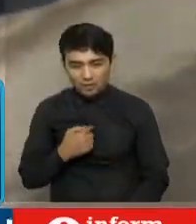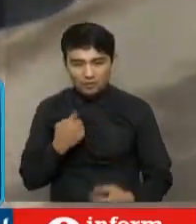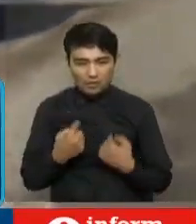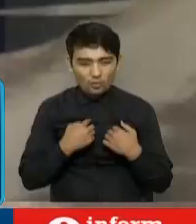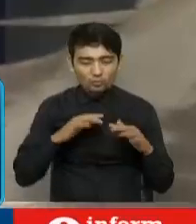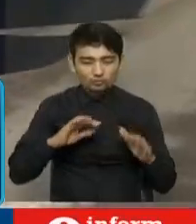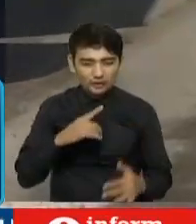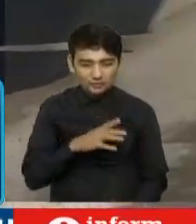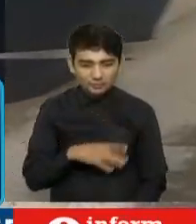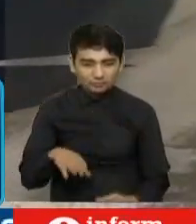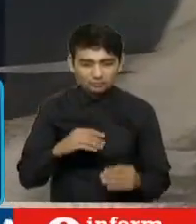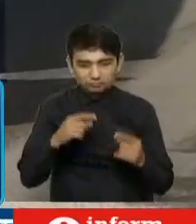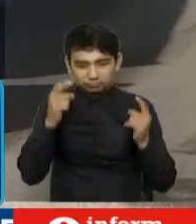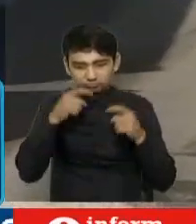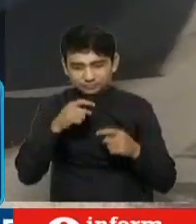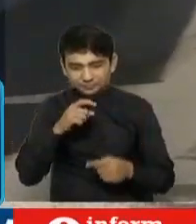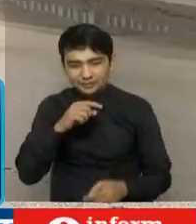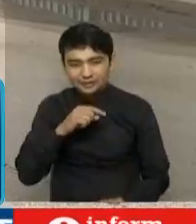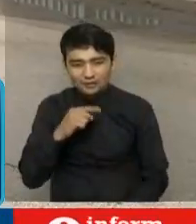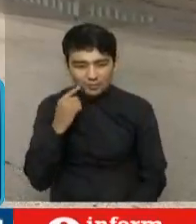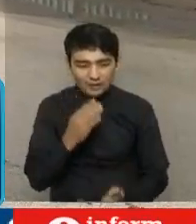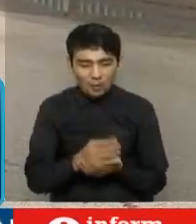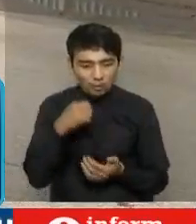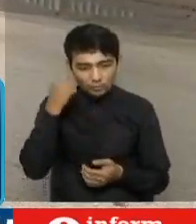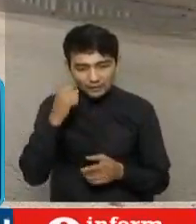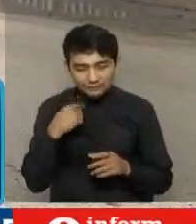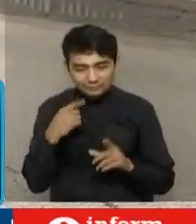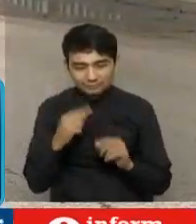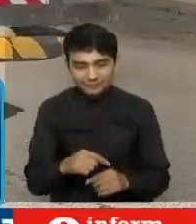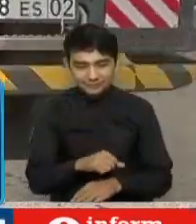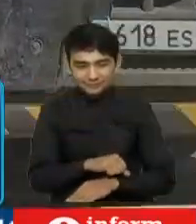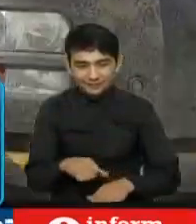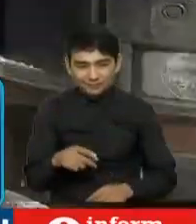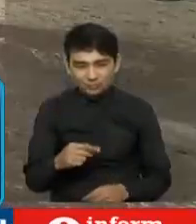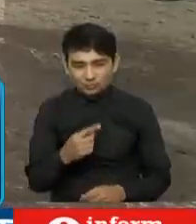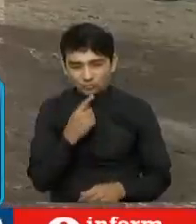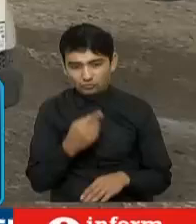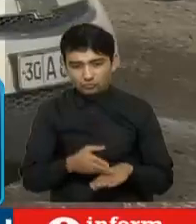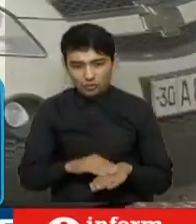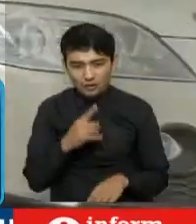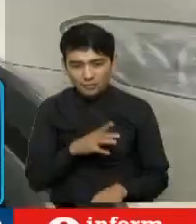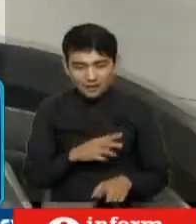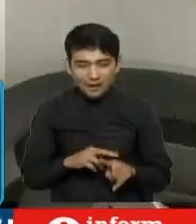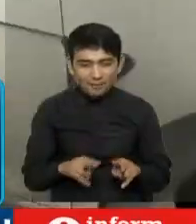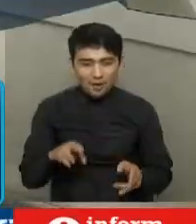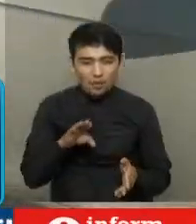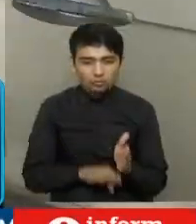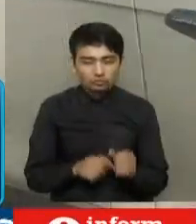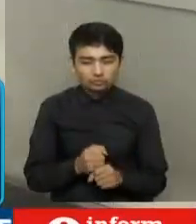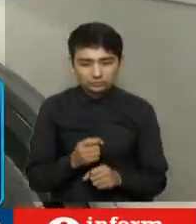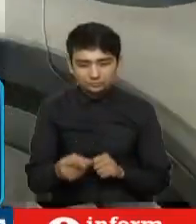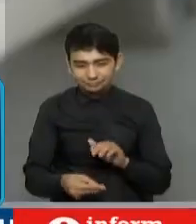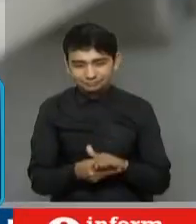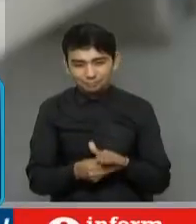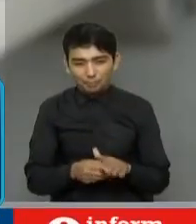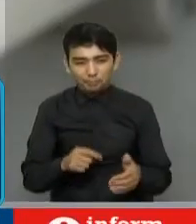bolğandardın qabaqtarı qatulı. Özbekistan'a kiruu kıyamet kayın boldı degen azamattar jağdaydın bulay uşuğuna jemkorlıq